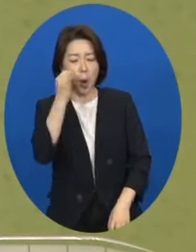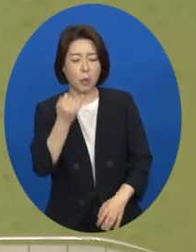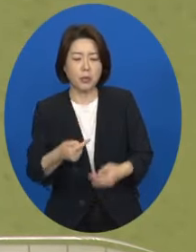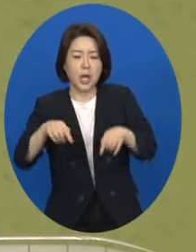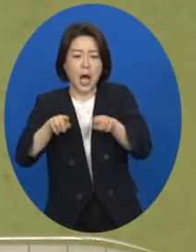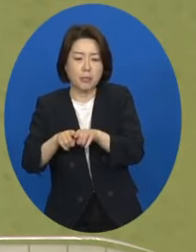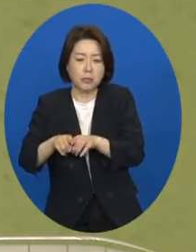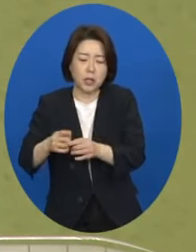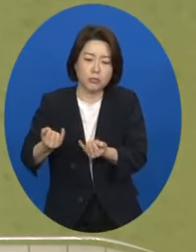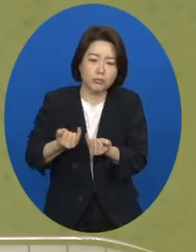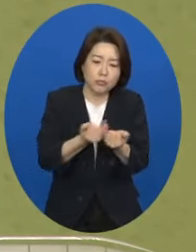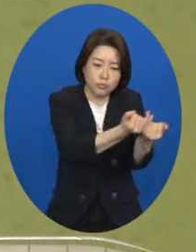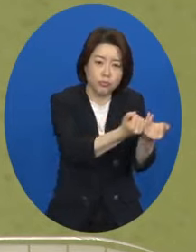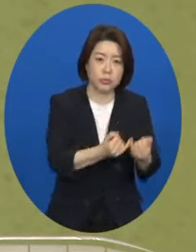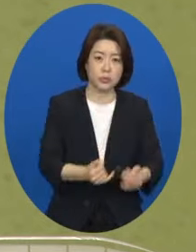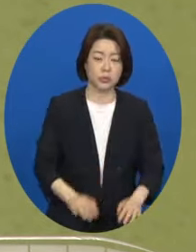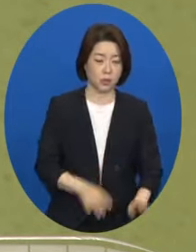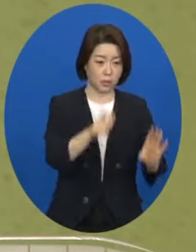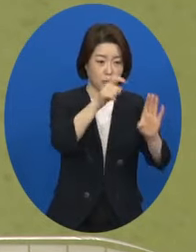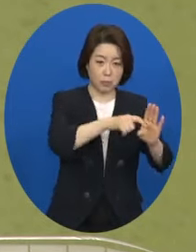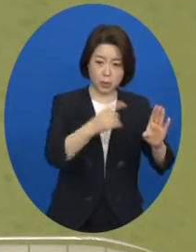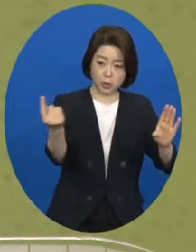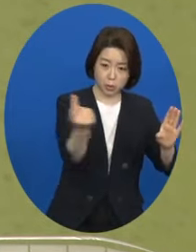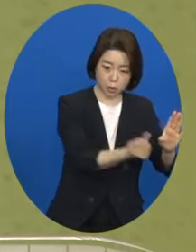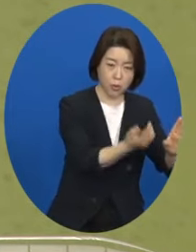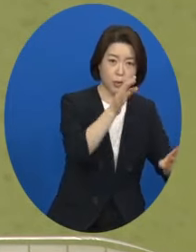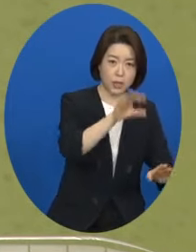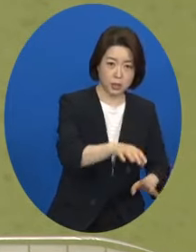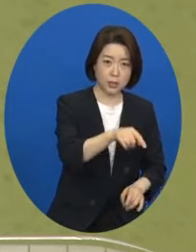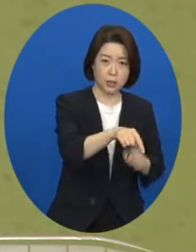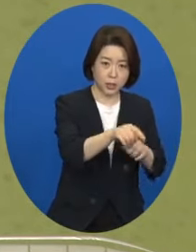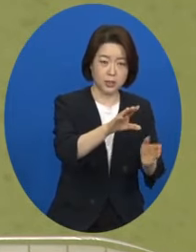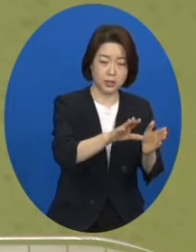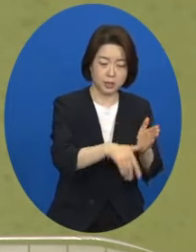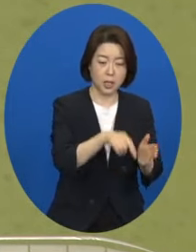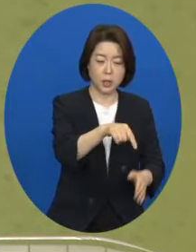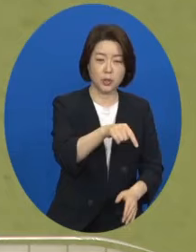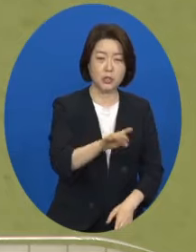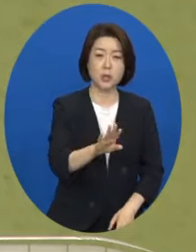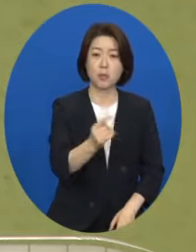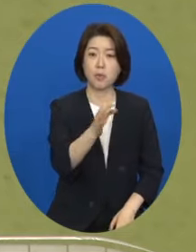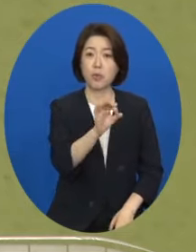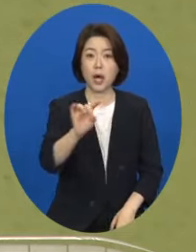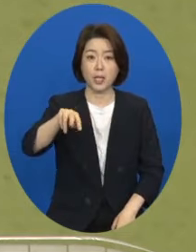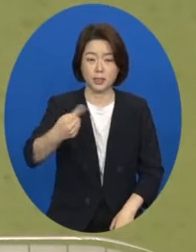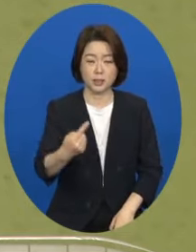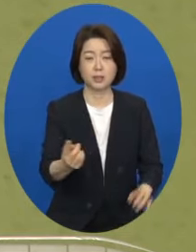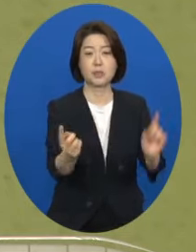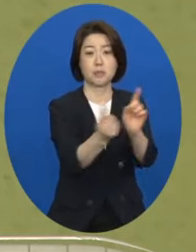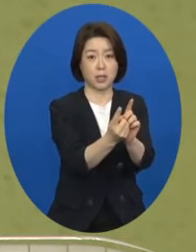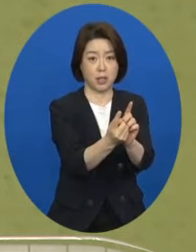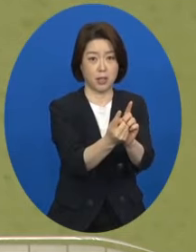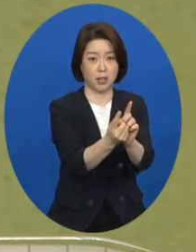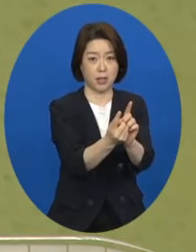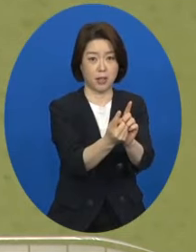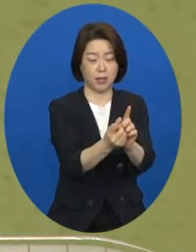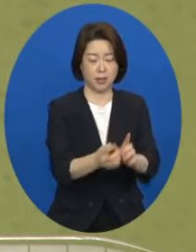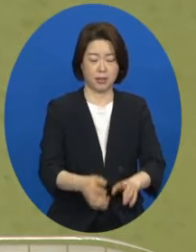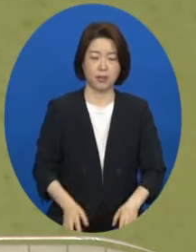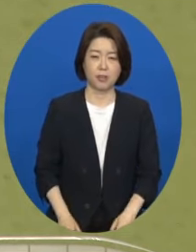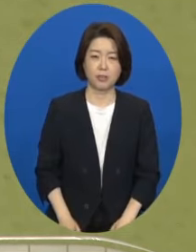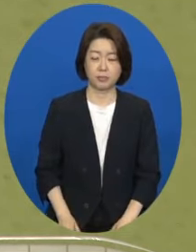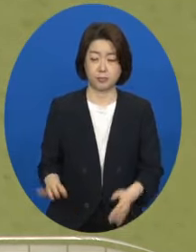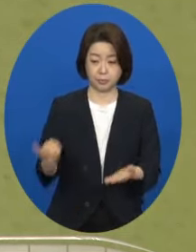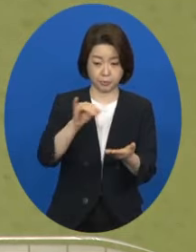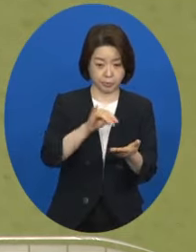이제 베들레헴으로 돌아왔는데 거기서 이제 보아스를 룻이 만나게 되고 귀한 물을 짜였어요. 그래서 이